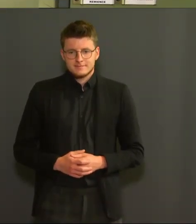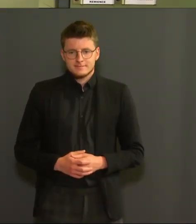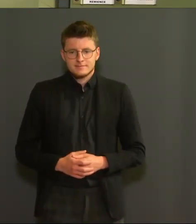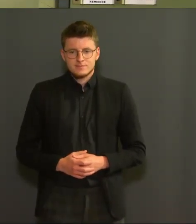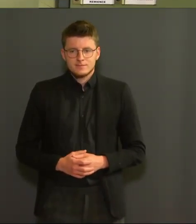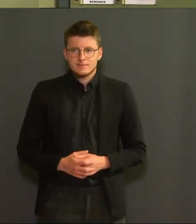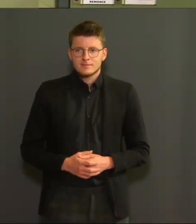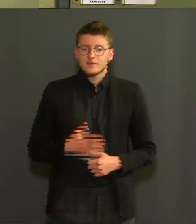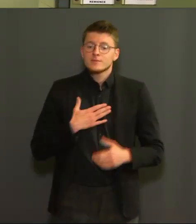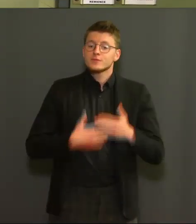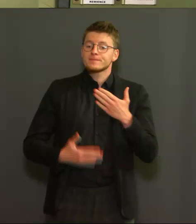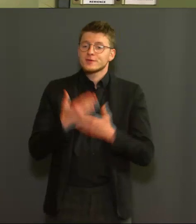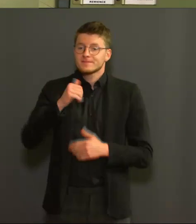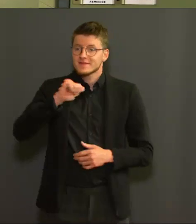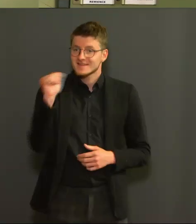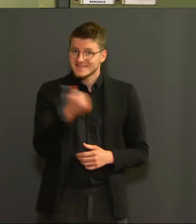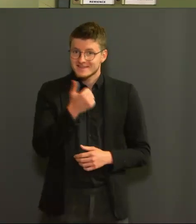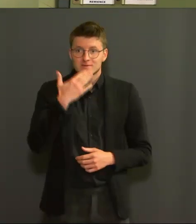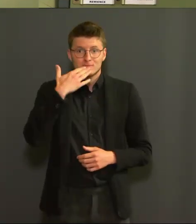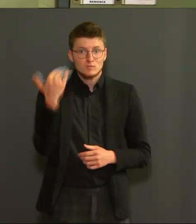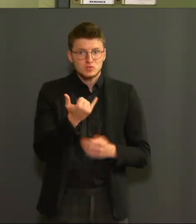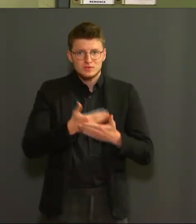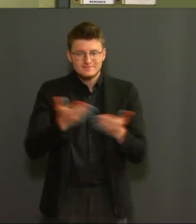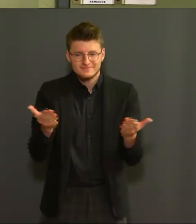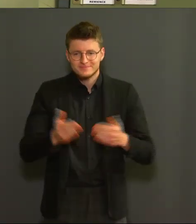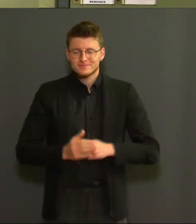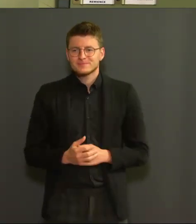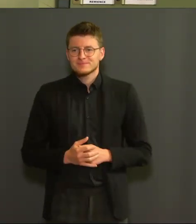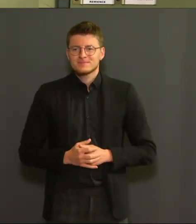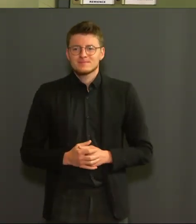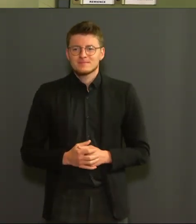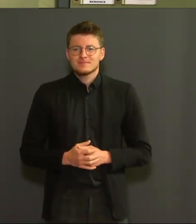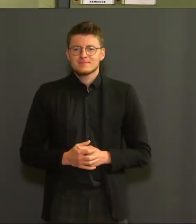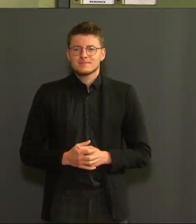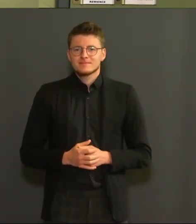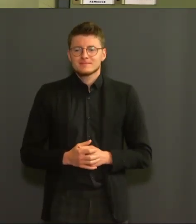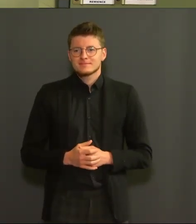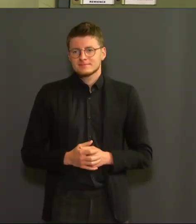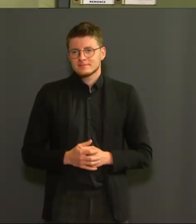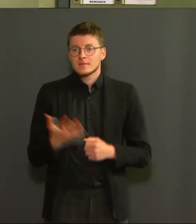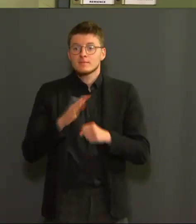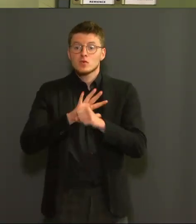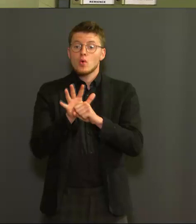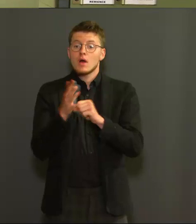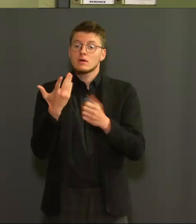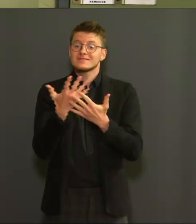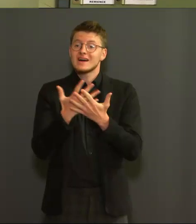Goedemorgen iedereen, bonjour tout le monde. De coronacijfers blijven hun gunstige pad verder